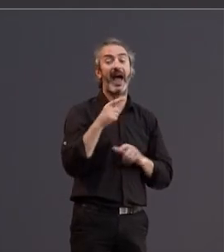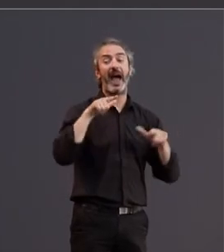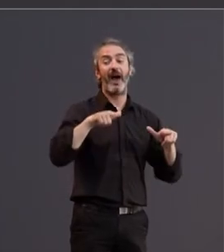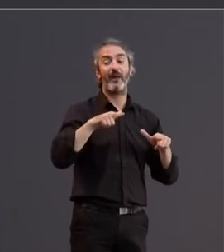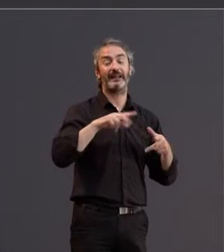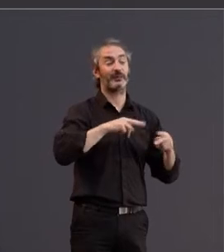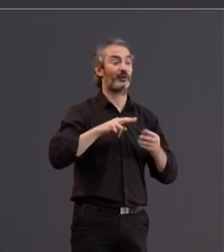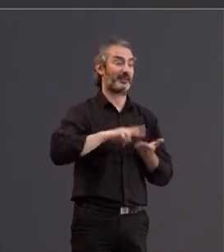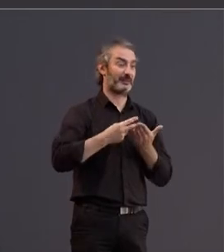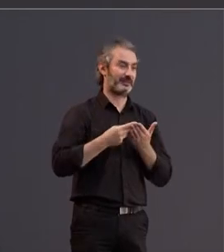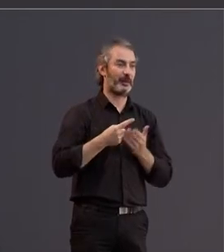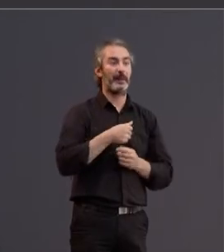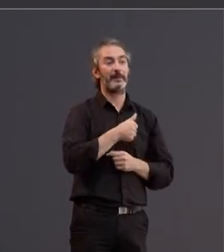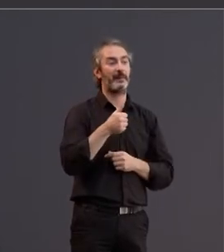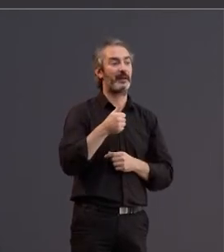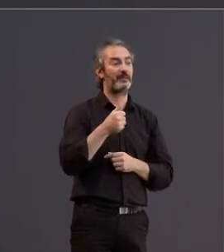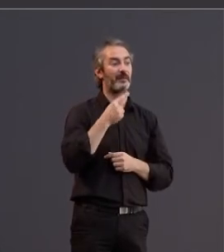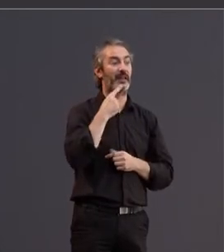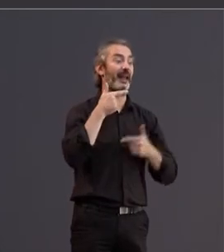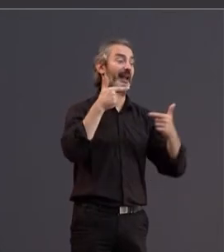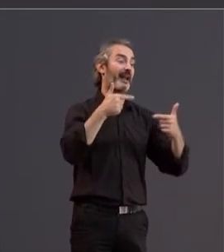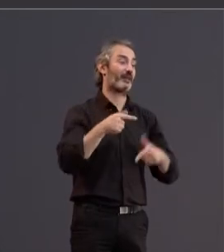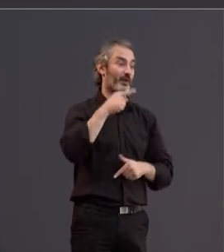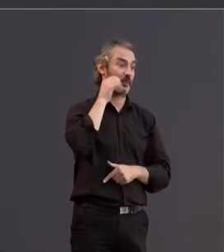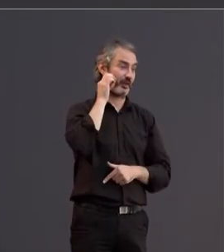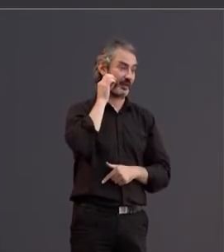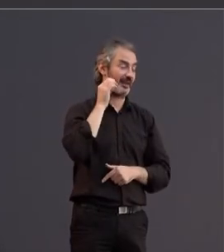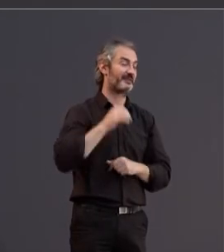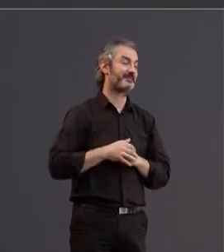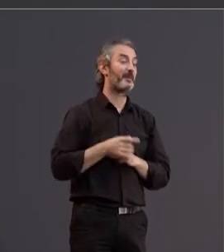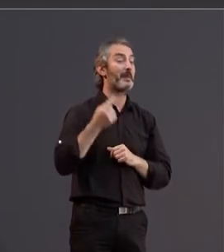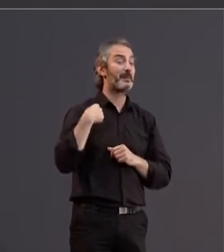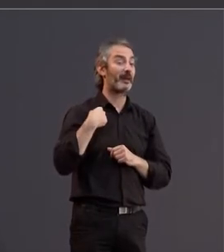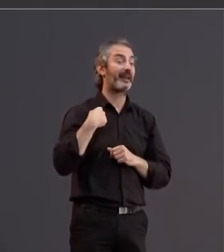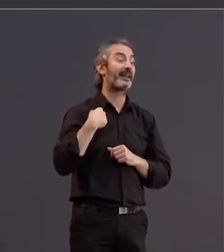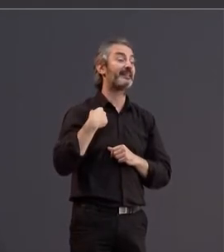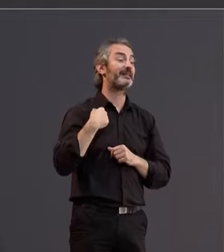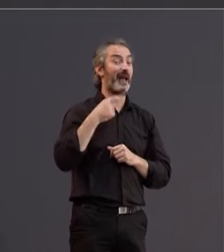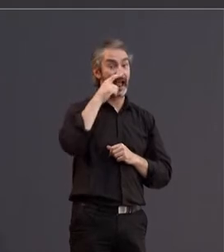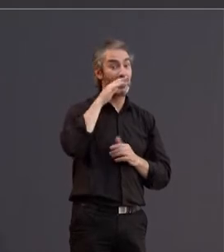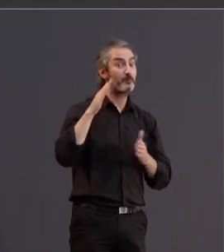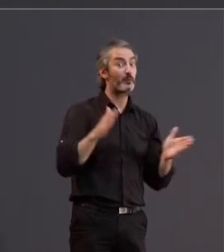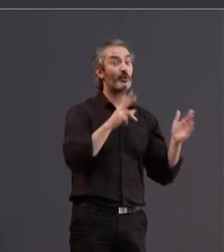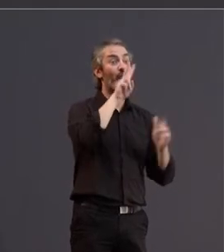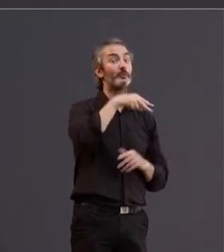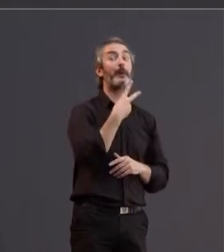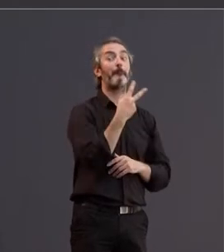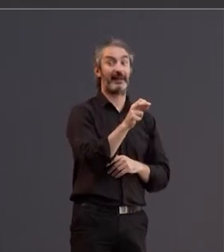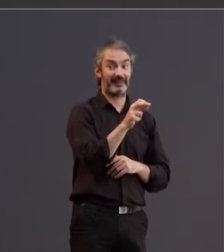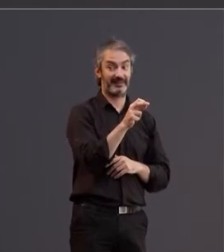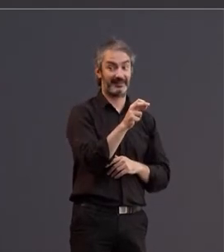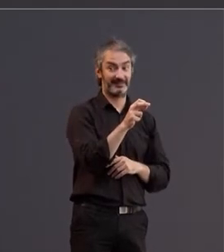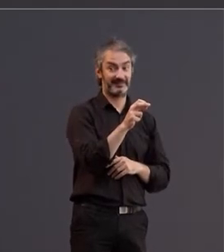i primer de tot pujaran a l'escenari els graduats i graduades, el que dèiem, en traducció i interpretació de la promoció 2020, que